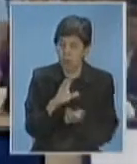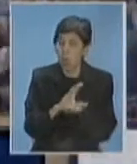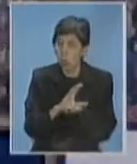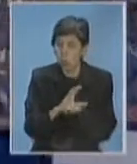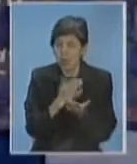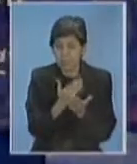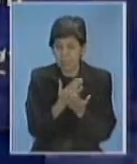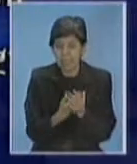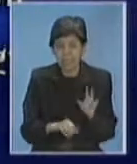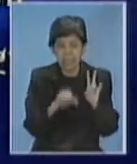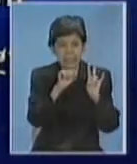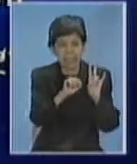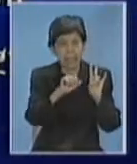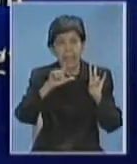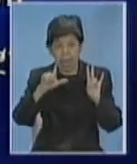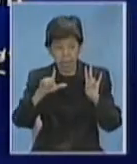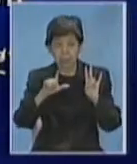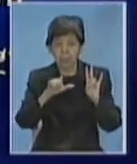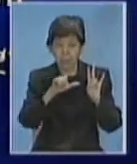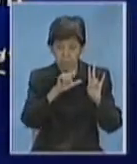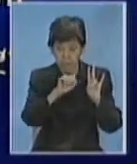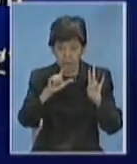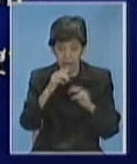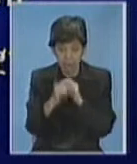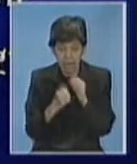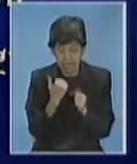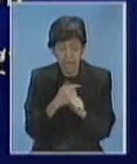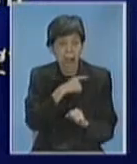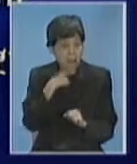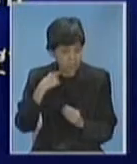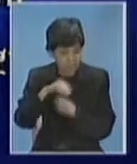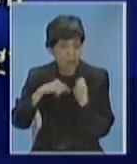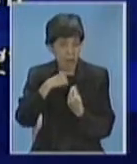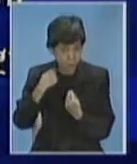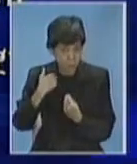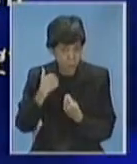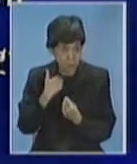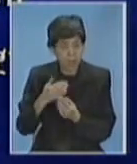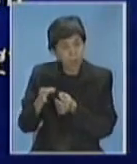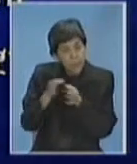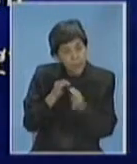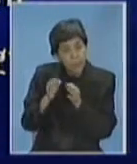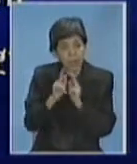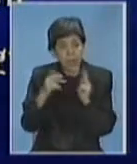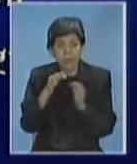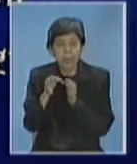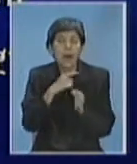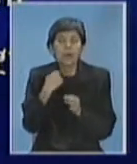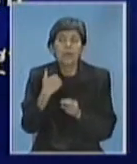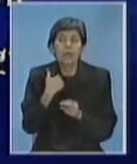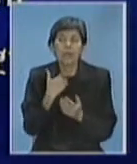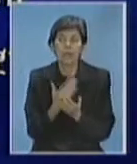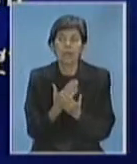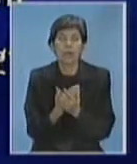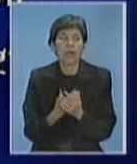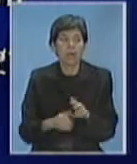เกือบ700,000 ล้านบาทนะคะส่วนมีส่วนที่ขาดทุนเนี่ยตัวเลขที่หน่วยงานมาชี้แจงในกรรมาธิการงบประมาณเนี่ยนะคะขาดทุน